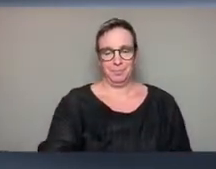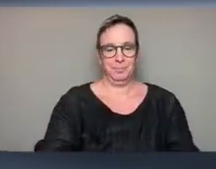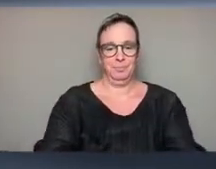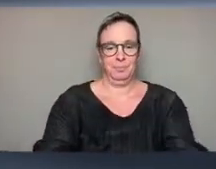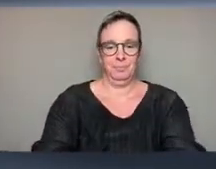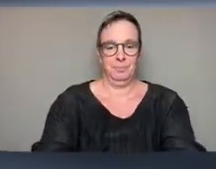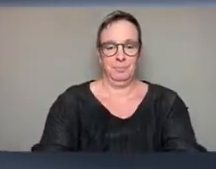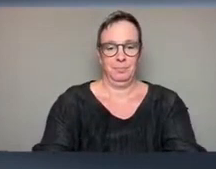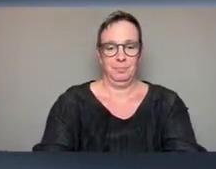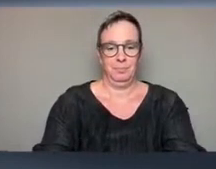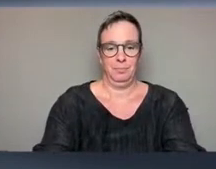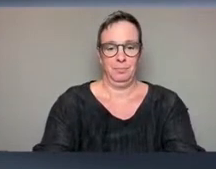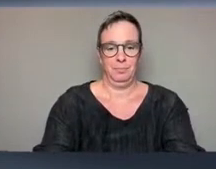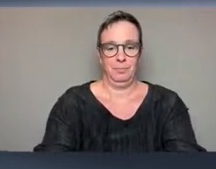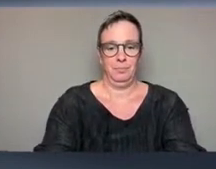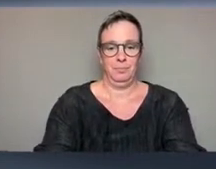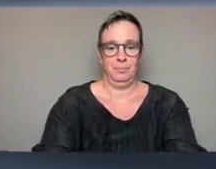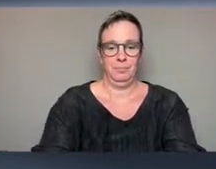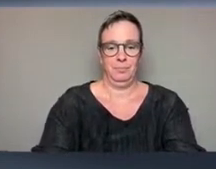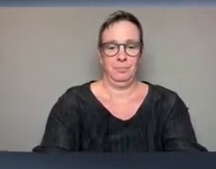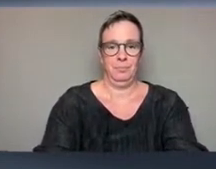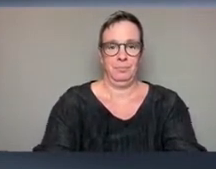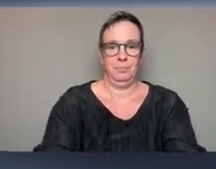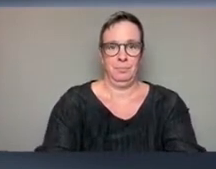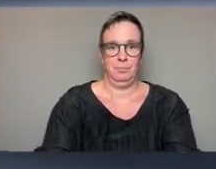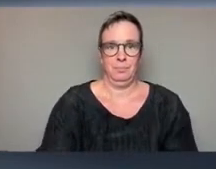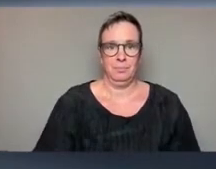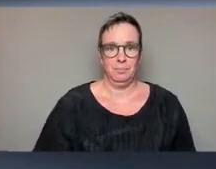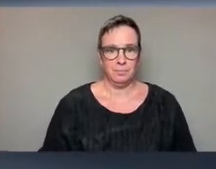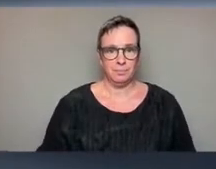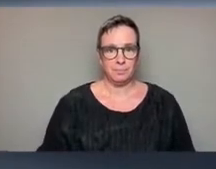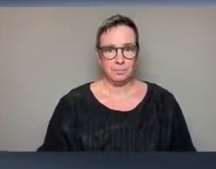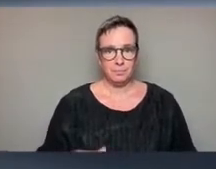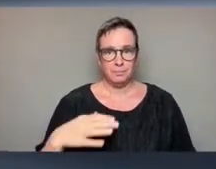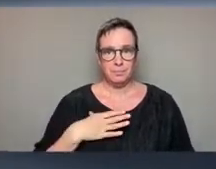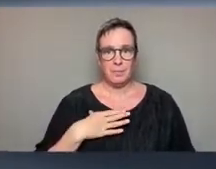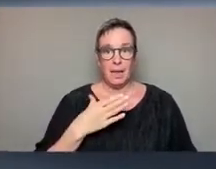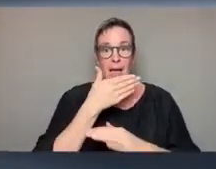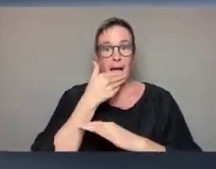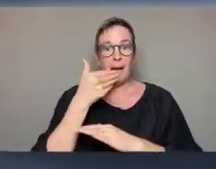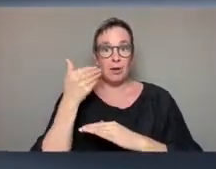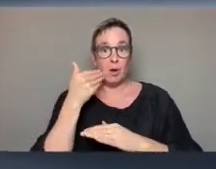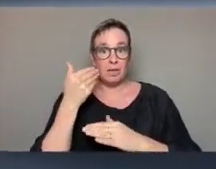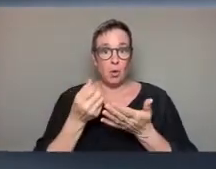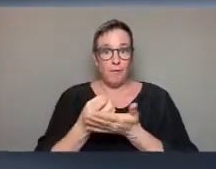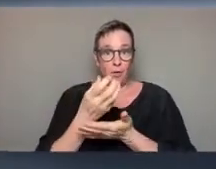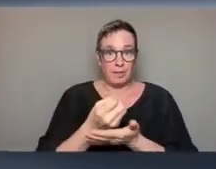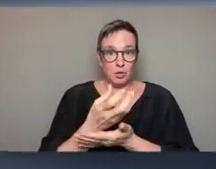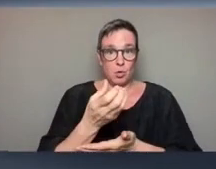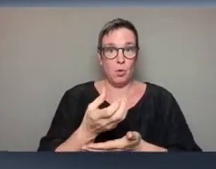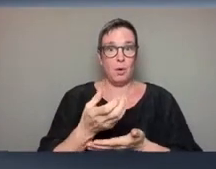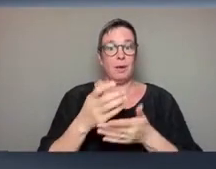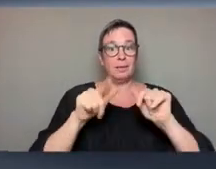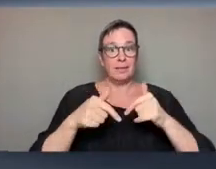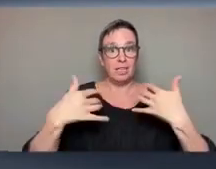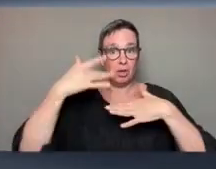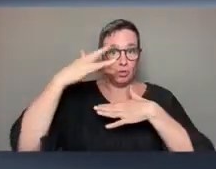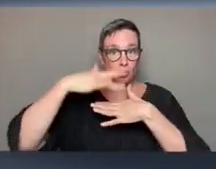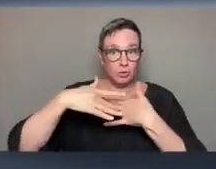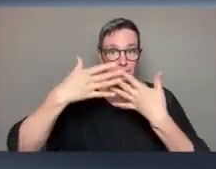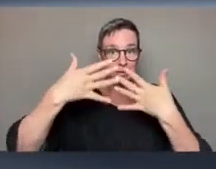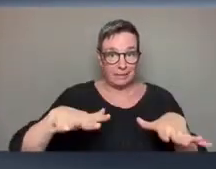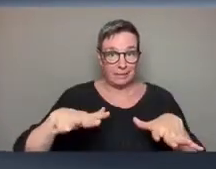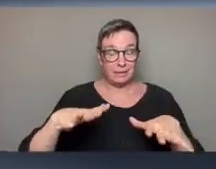Donc, en ce qui concerne le premier domaine d'action qui est l'amélioration de l'information, ce qui a déjà été fait, c'est